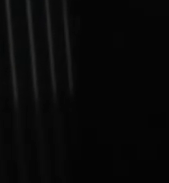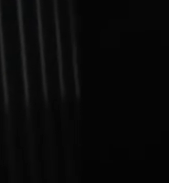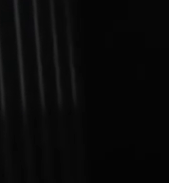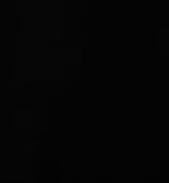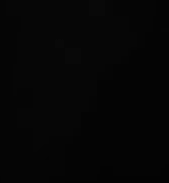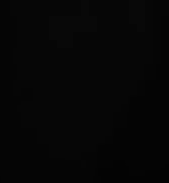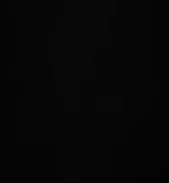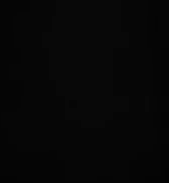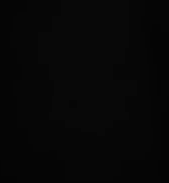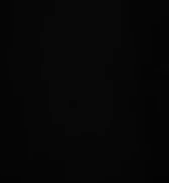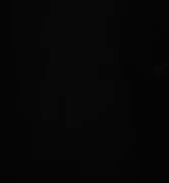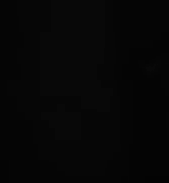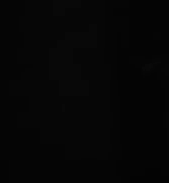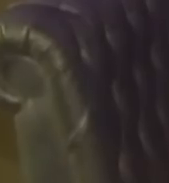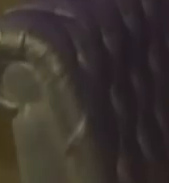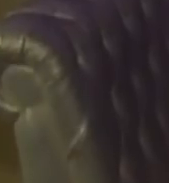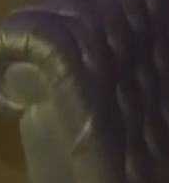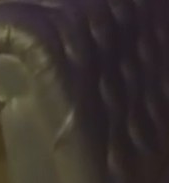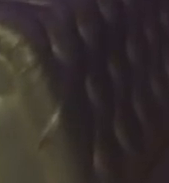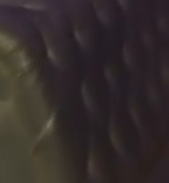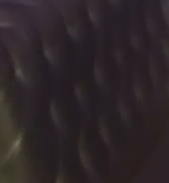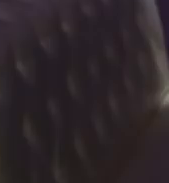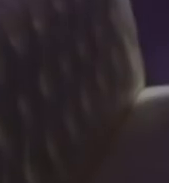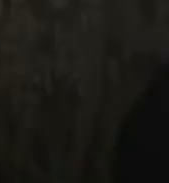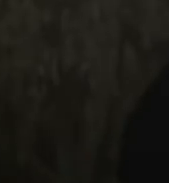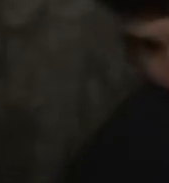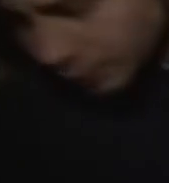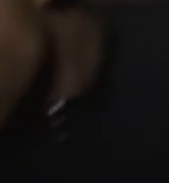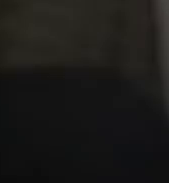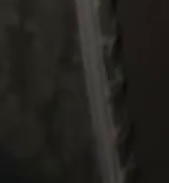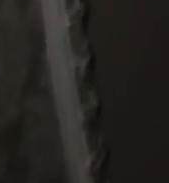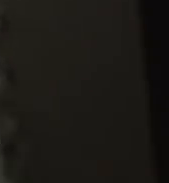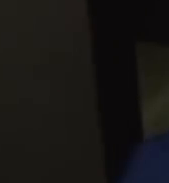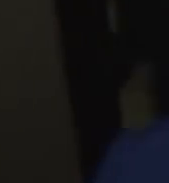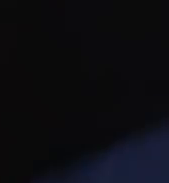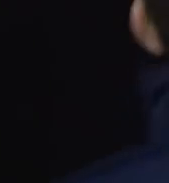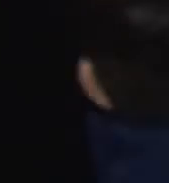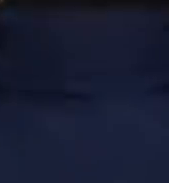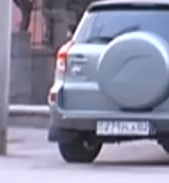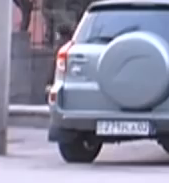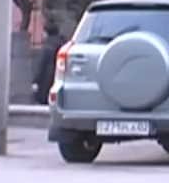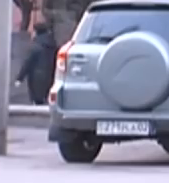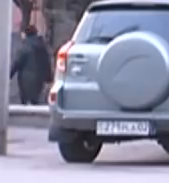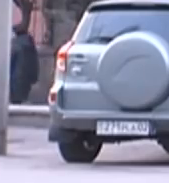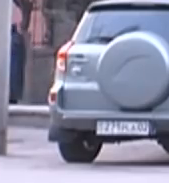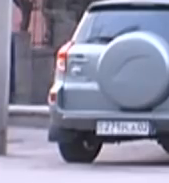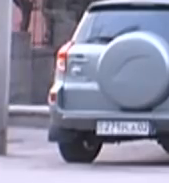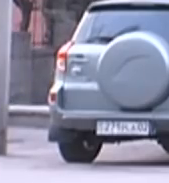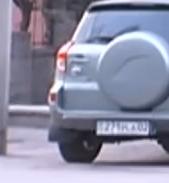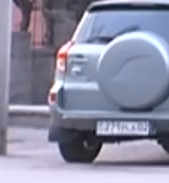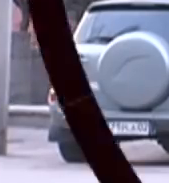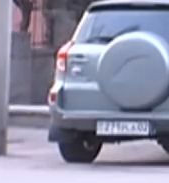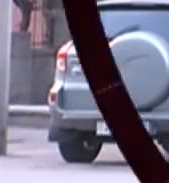страны и не думают закрываться. Сколько предпринимателей задержано за нарушение правил чрезвычайного положения, расскажу вам я, Рамина